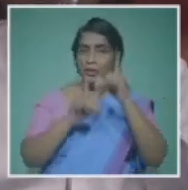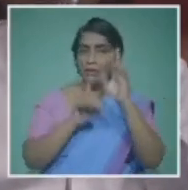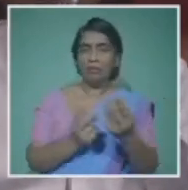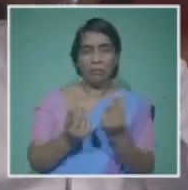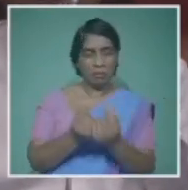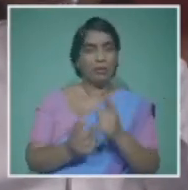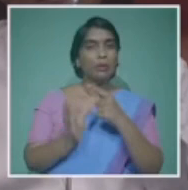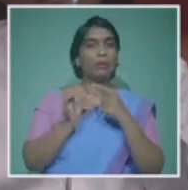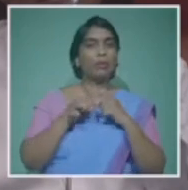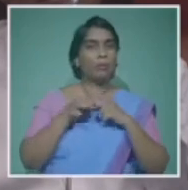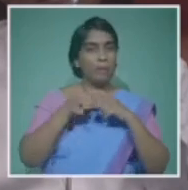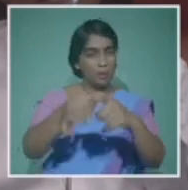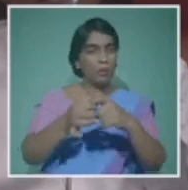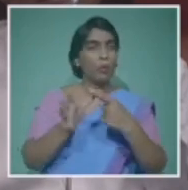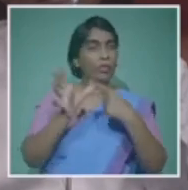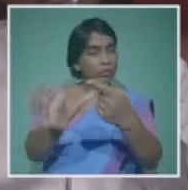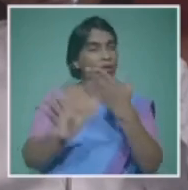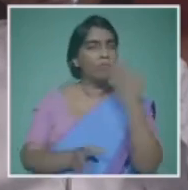प्रश्न